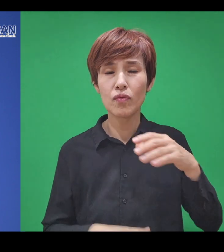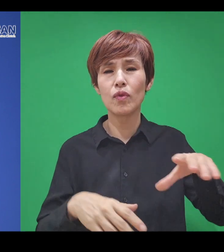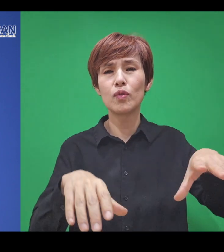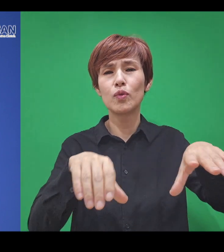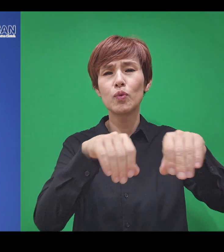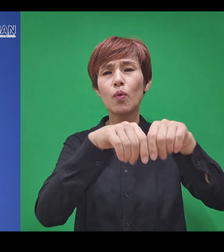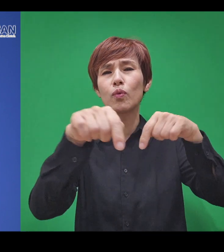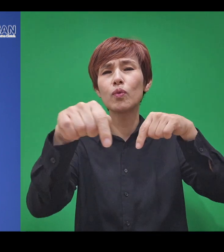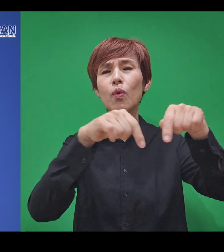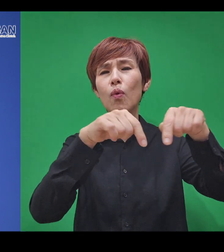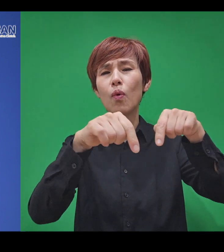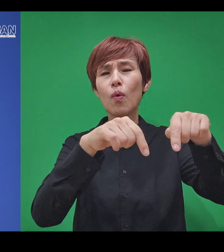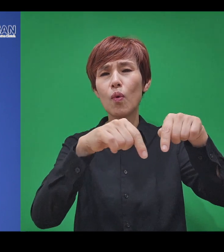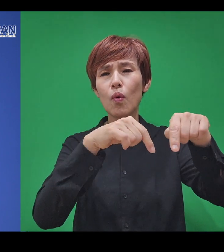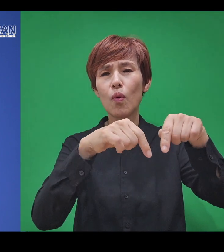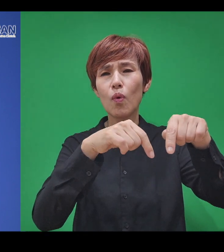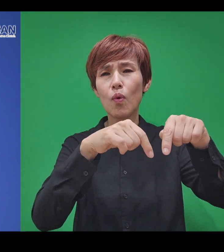총독입니다.